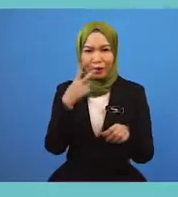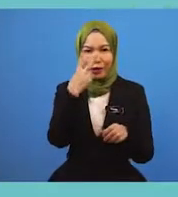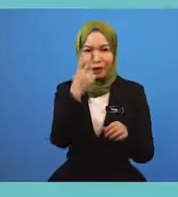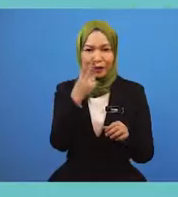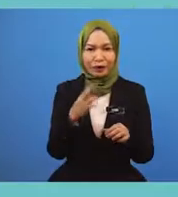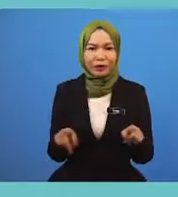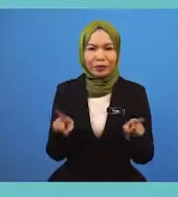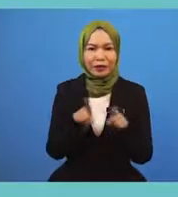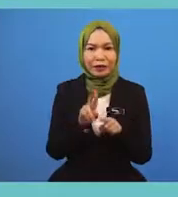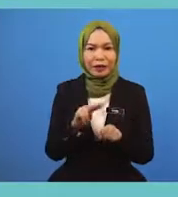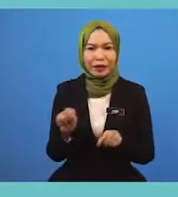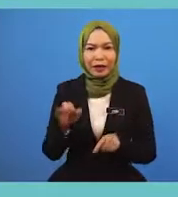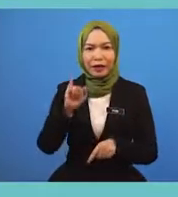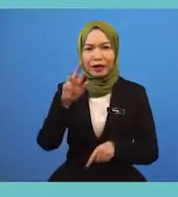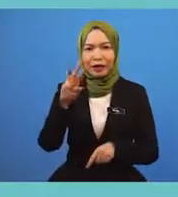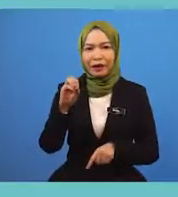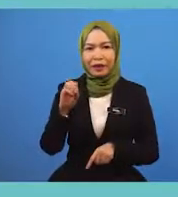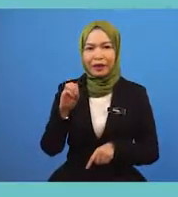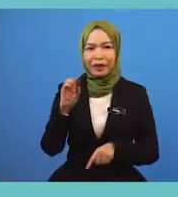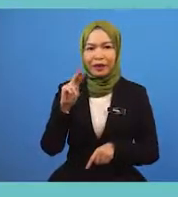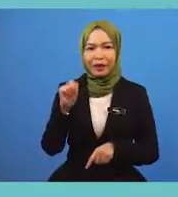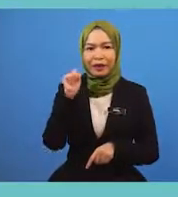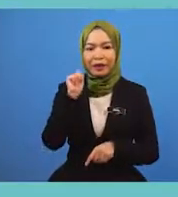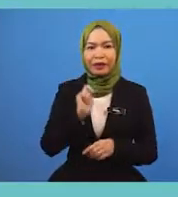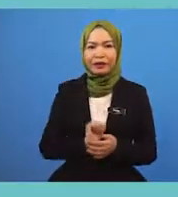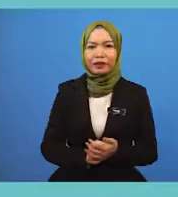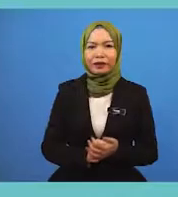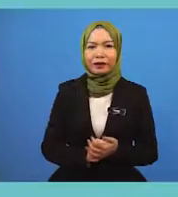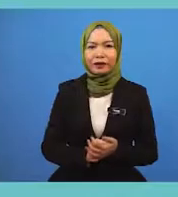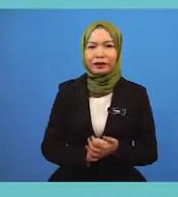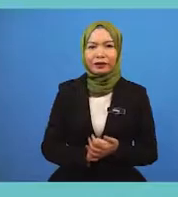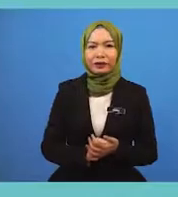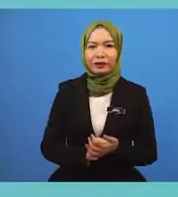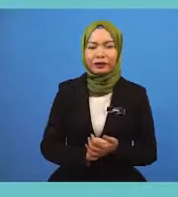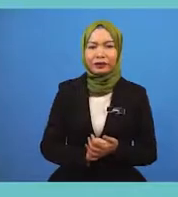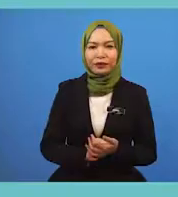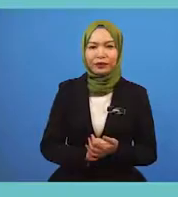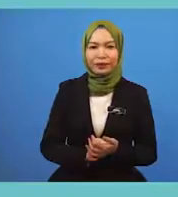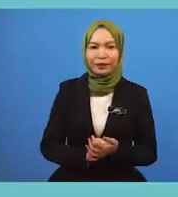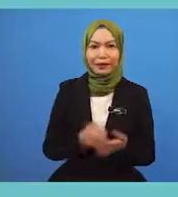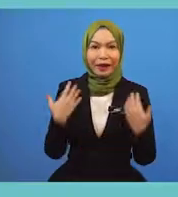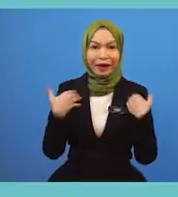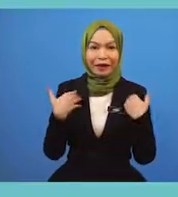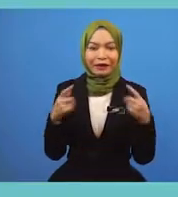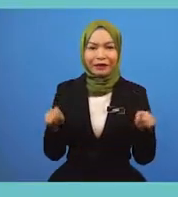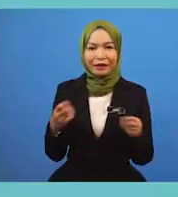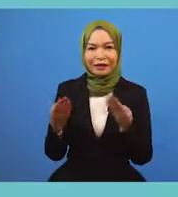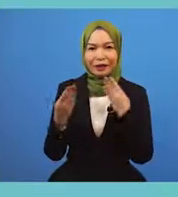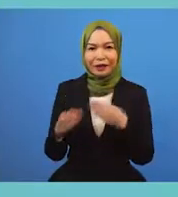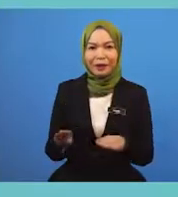pula ialah ion H+ bertindak balas dengan ion